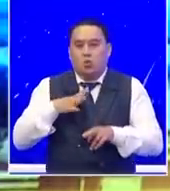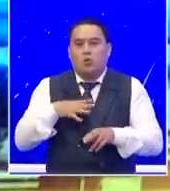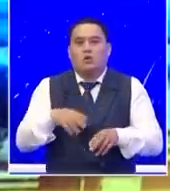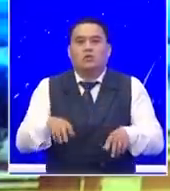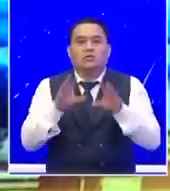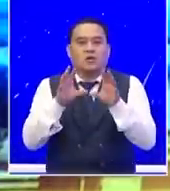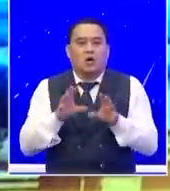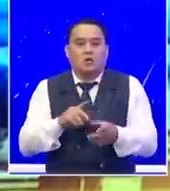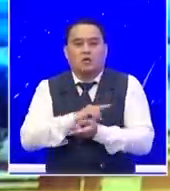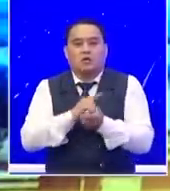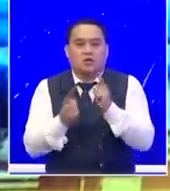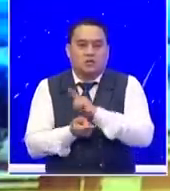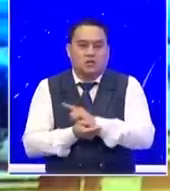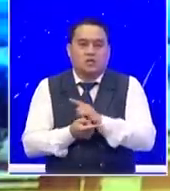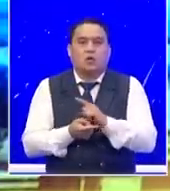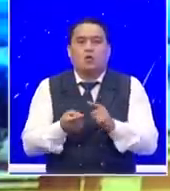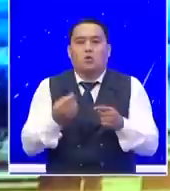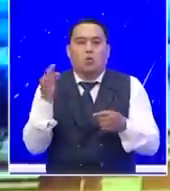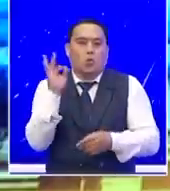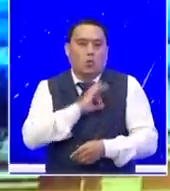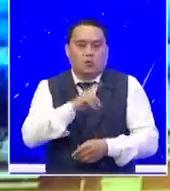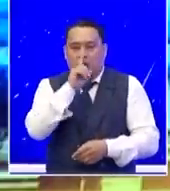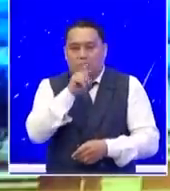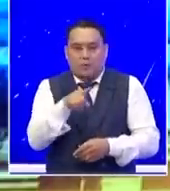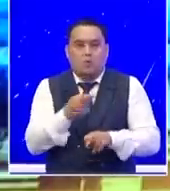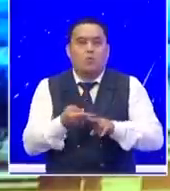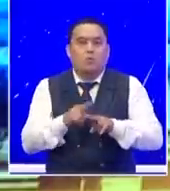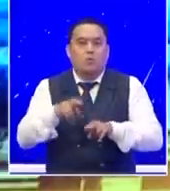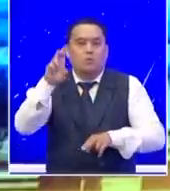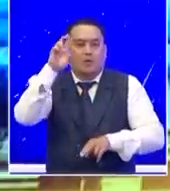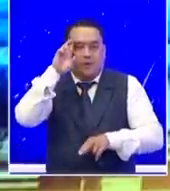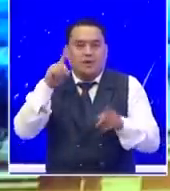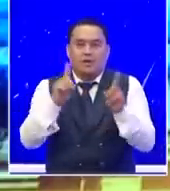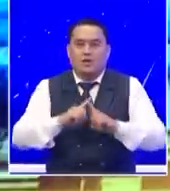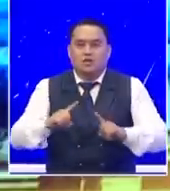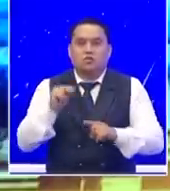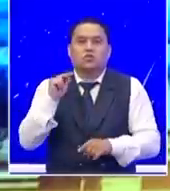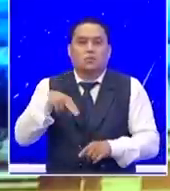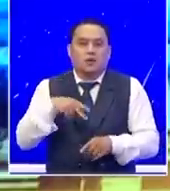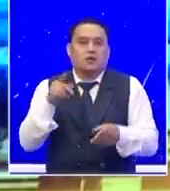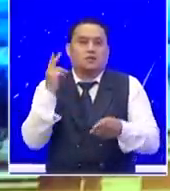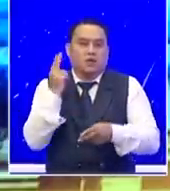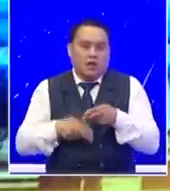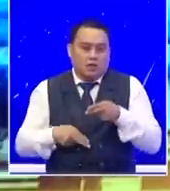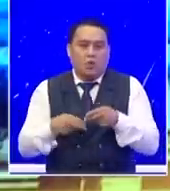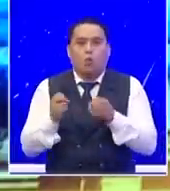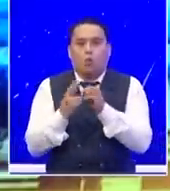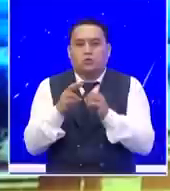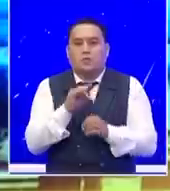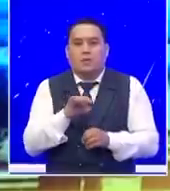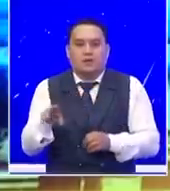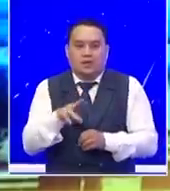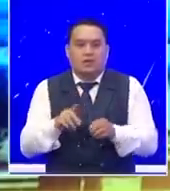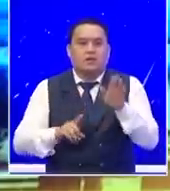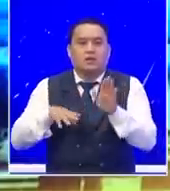бұзушылық кодексінде көзделген санкциялар қолданылмайды. Бұл мемлекетіміздегі ерекше режим аяқталуына байланысты 12 мамырдан